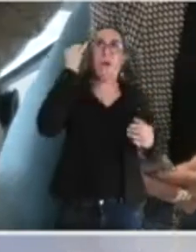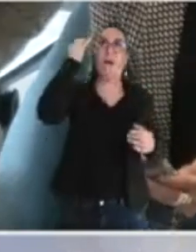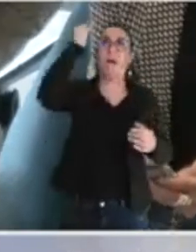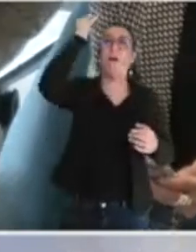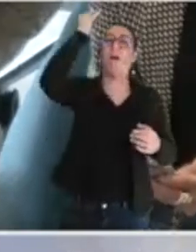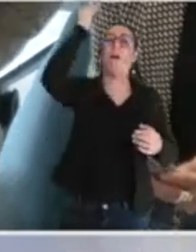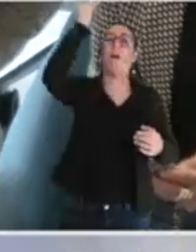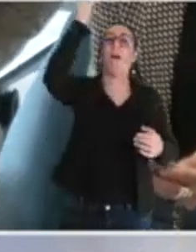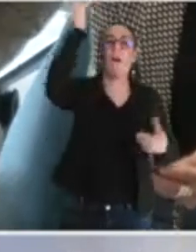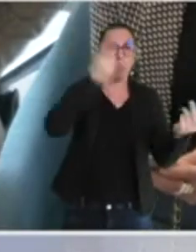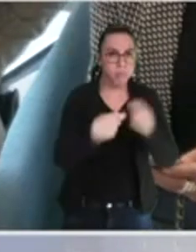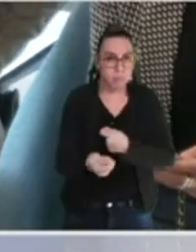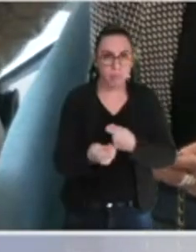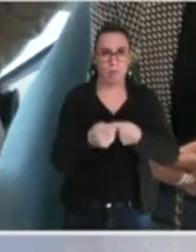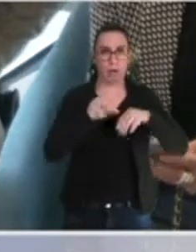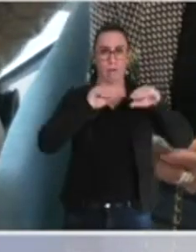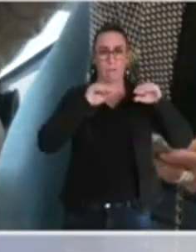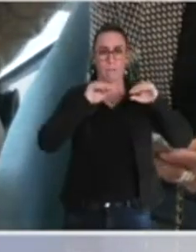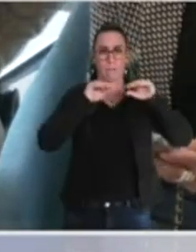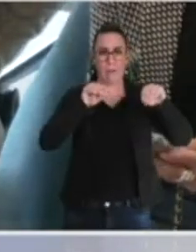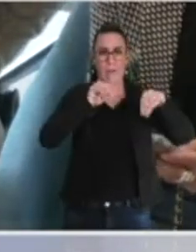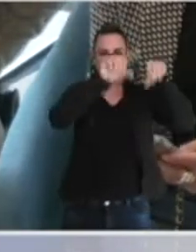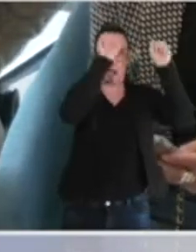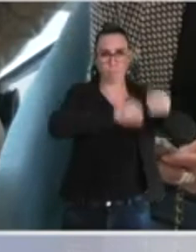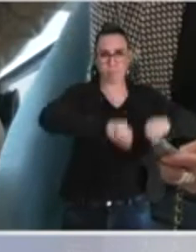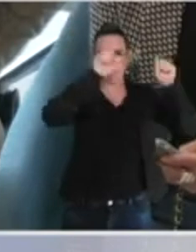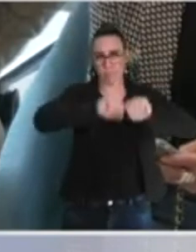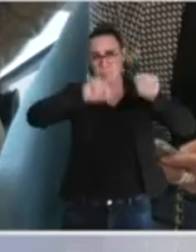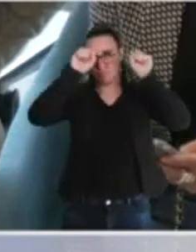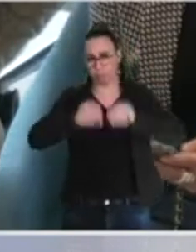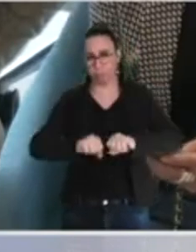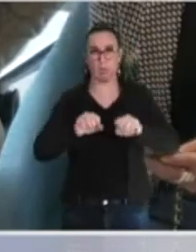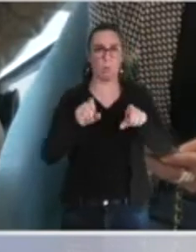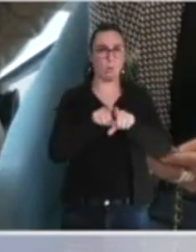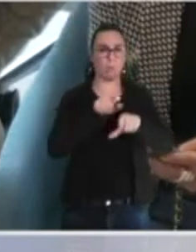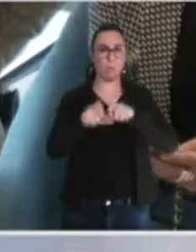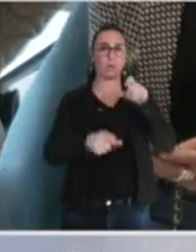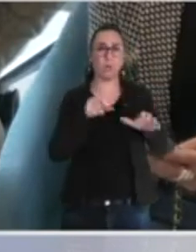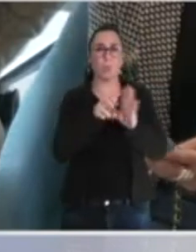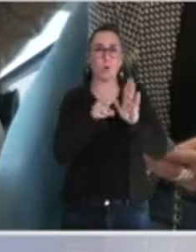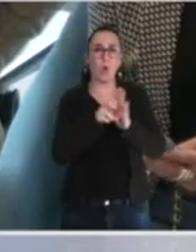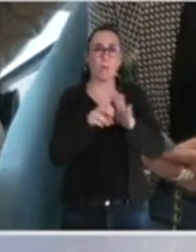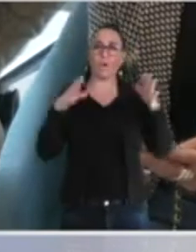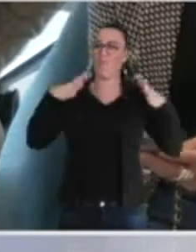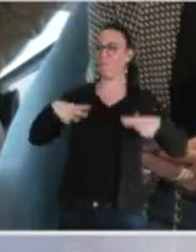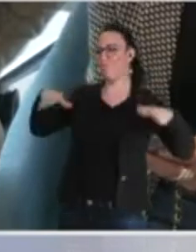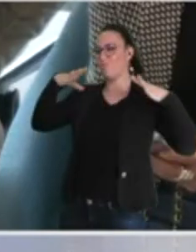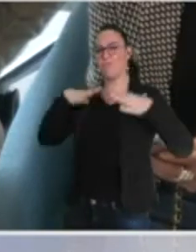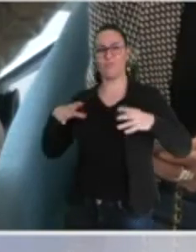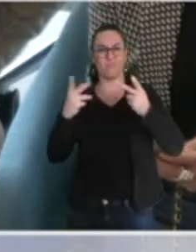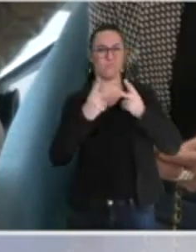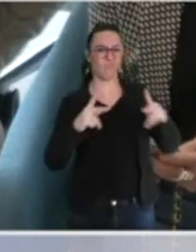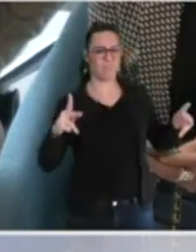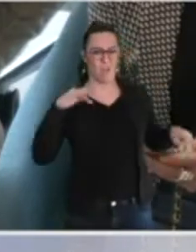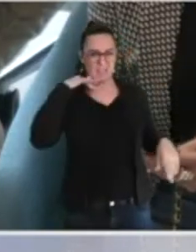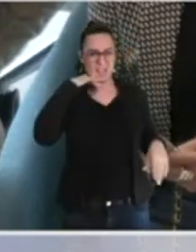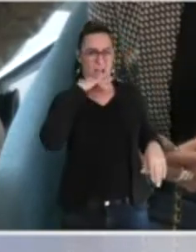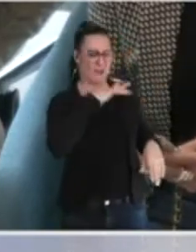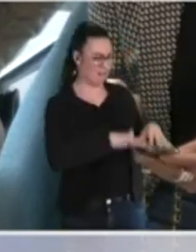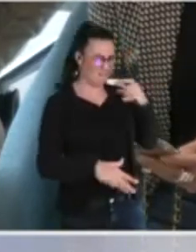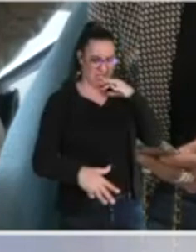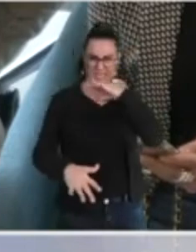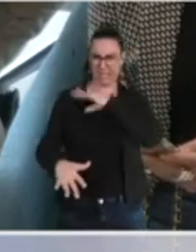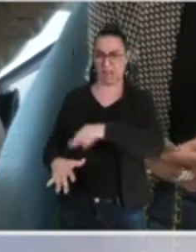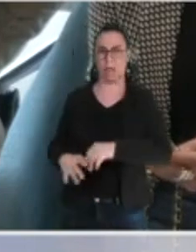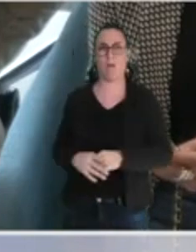promise. Les commerces ferment les uns après les autres et les Grenoblois eux-mêmes ne prennent même plus plaisir à flâner dans les rues devenues sales.